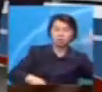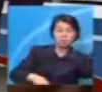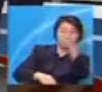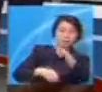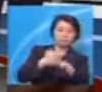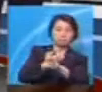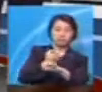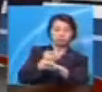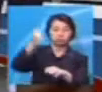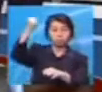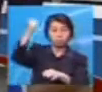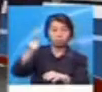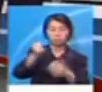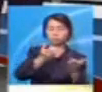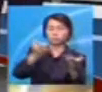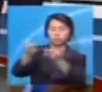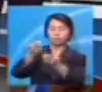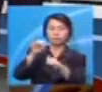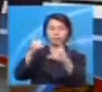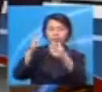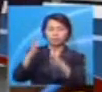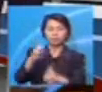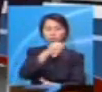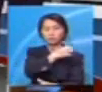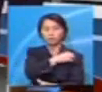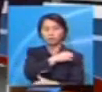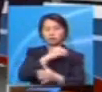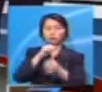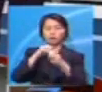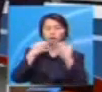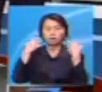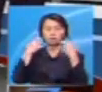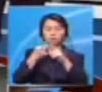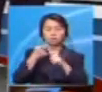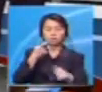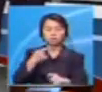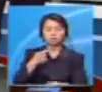batu ke arah bas yang membawa pemain dan pegawai pasukan harimau